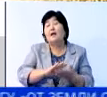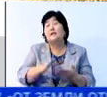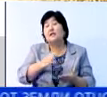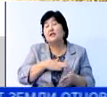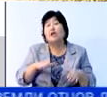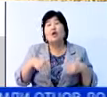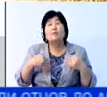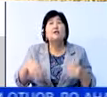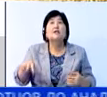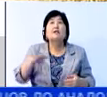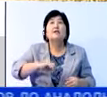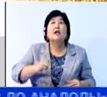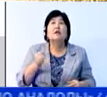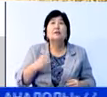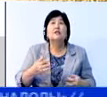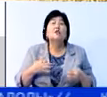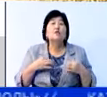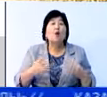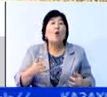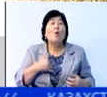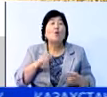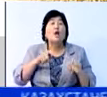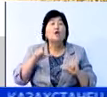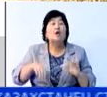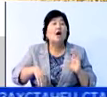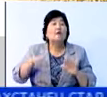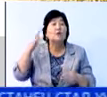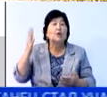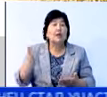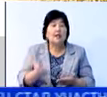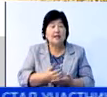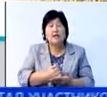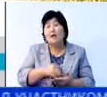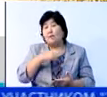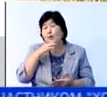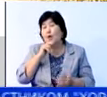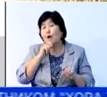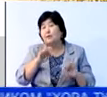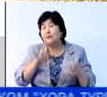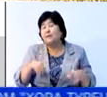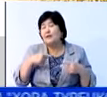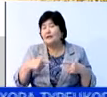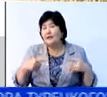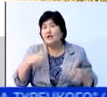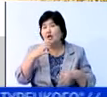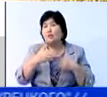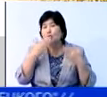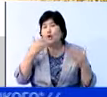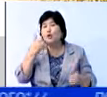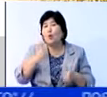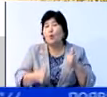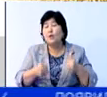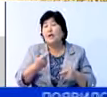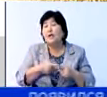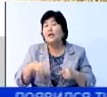сердца поздравляю всех коллег с праздником. У наших студентов высокие достижения, немало призовых мест на различных международных конкурсах.